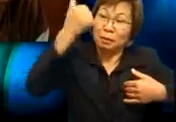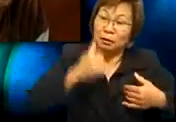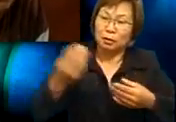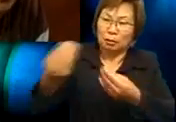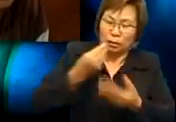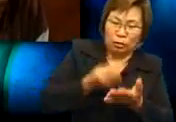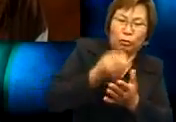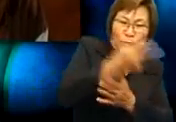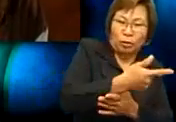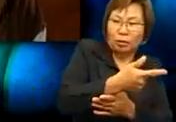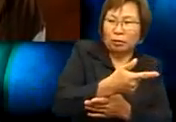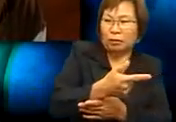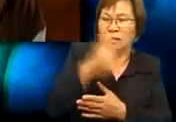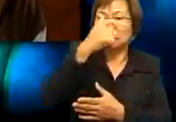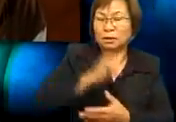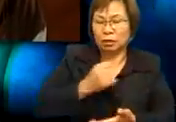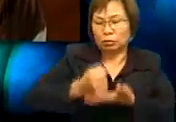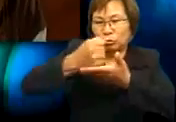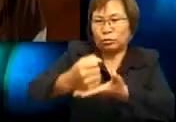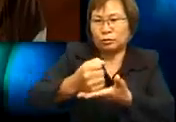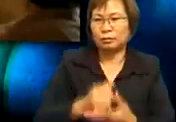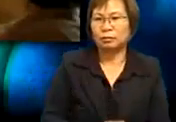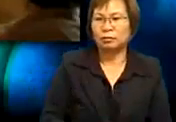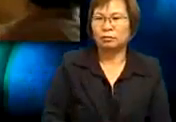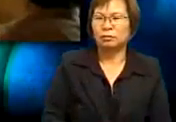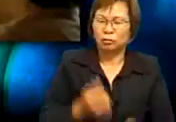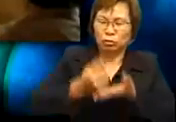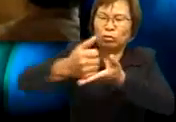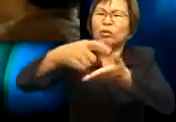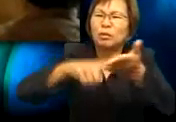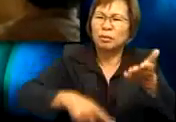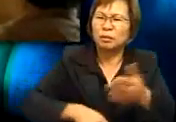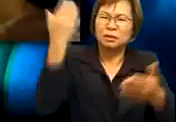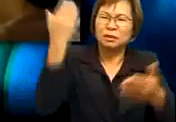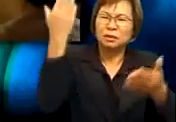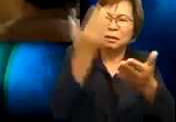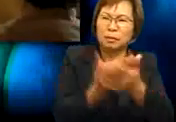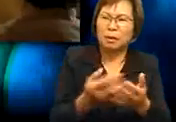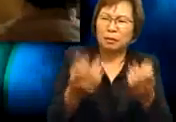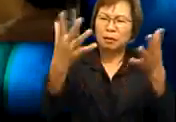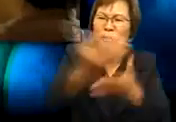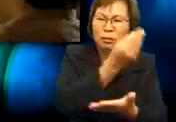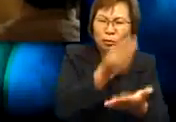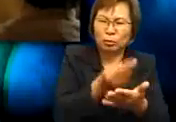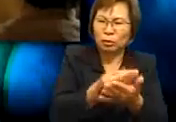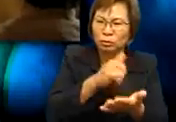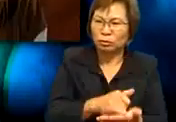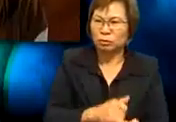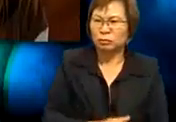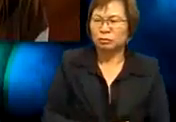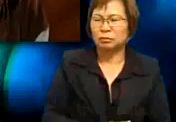tu. Dia bagi upah dekat Noni depan Noni tolong dia. Tolong apa? Sampai Noni banyak dapat